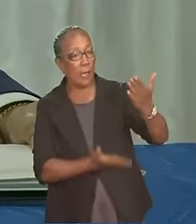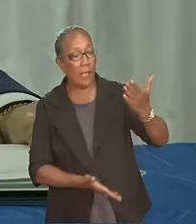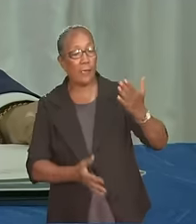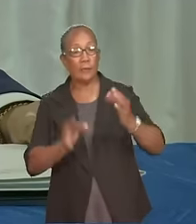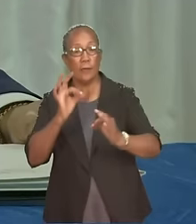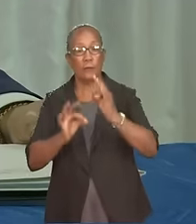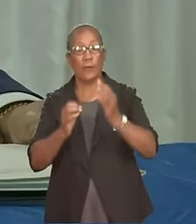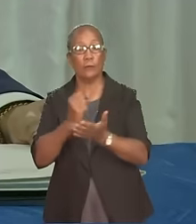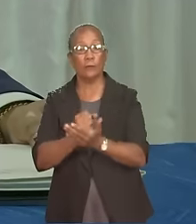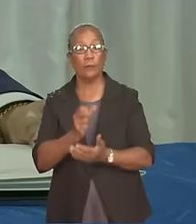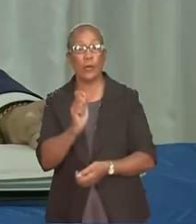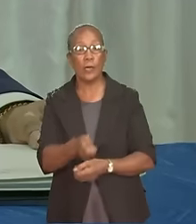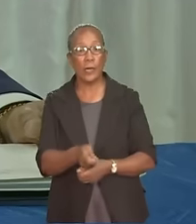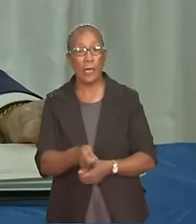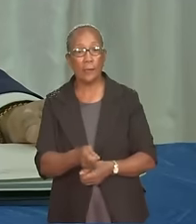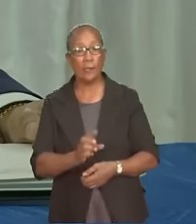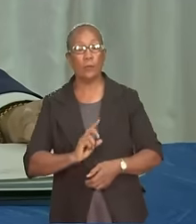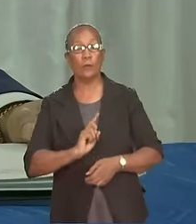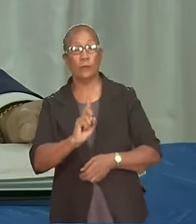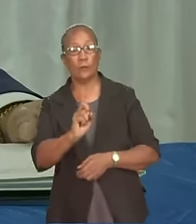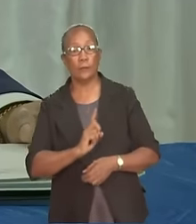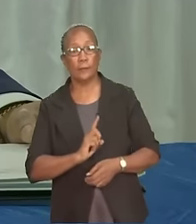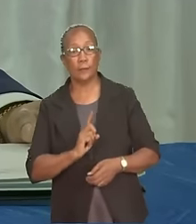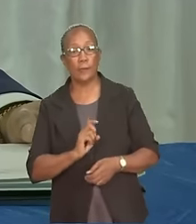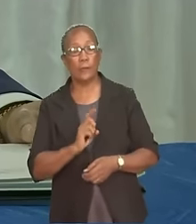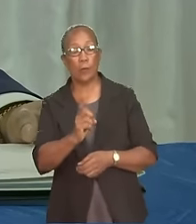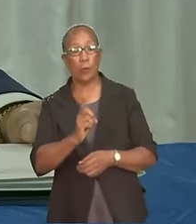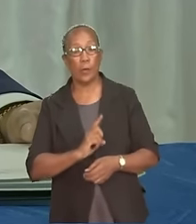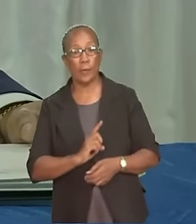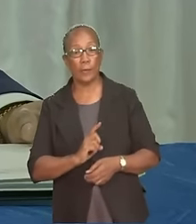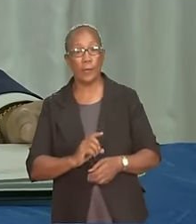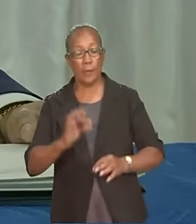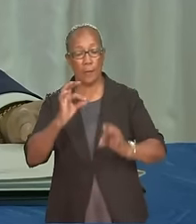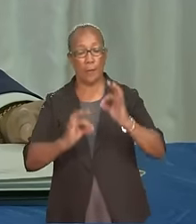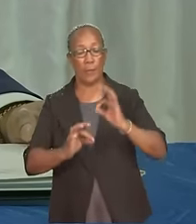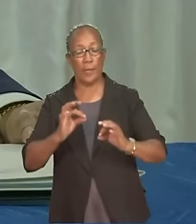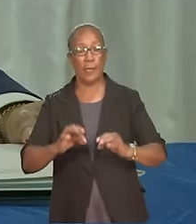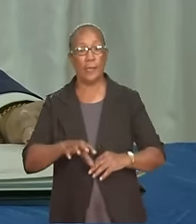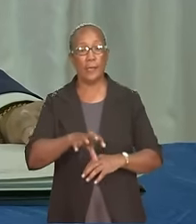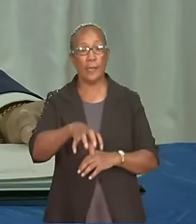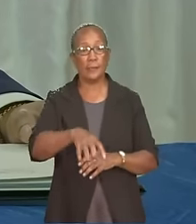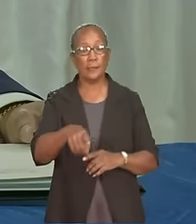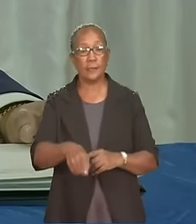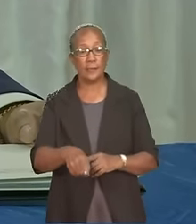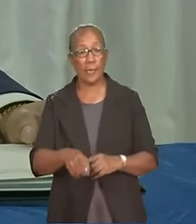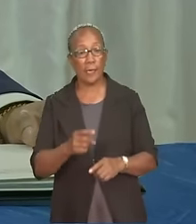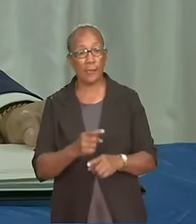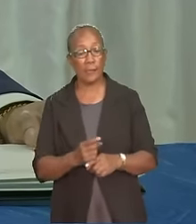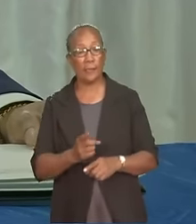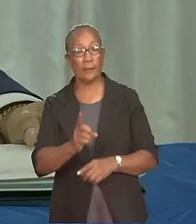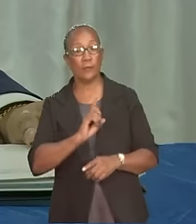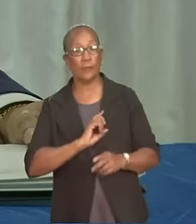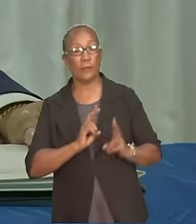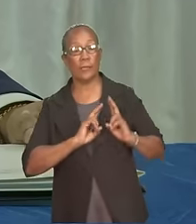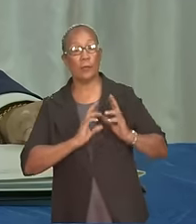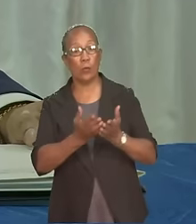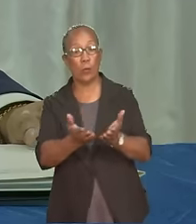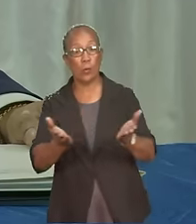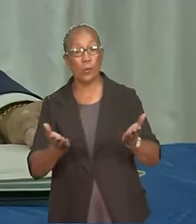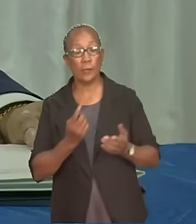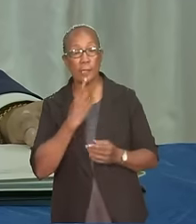staat moeten vertegenwoordigen bij rechtszaken. Zodat bij de rechtszaken de staat daar goed vertegenwoordigd is.